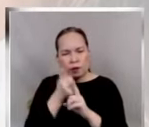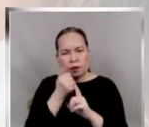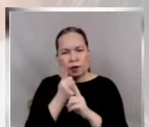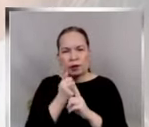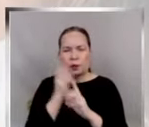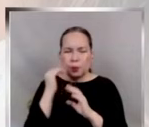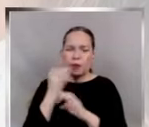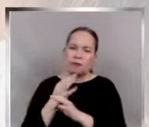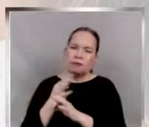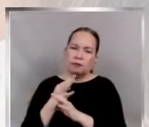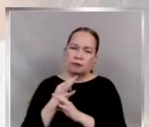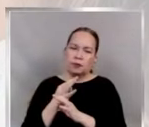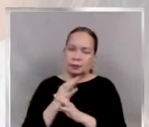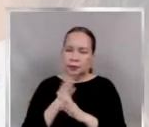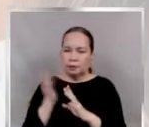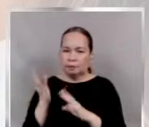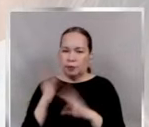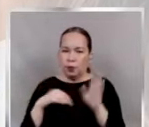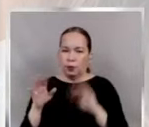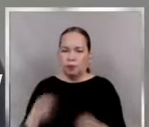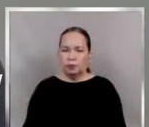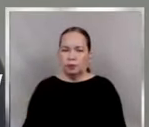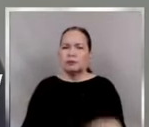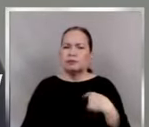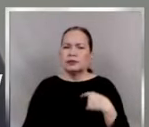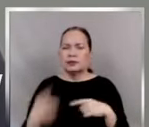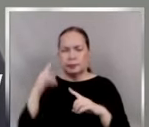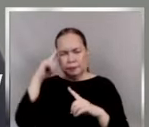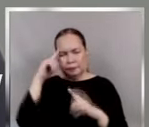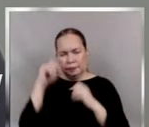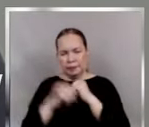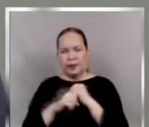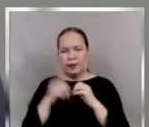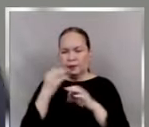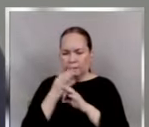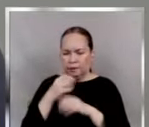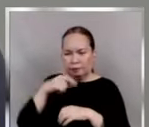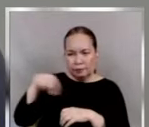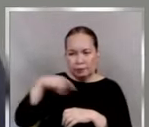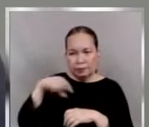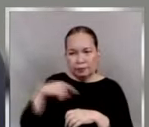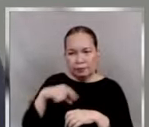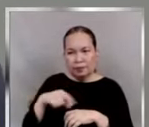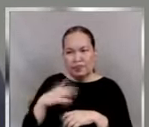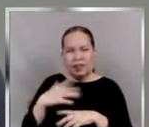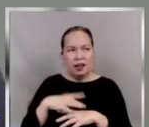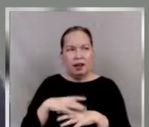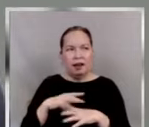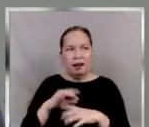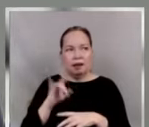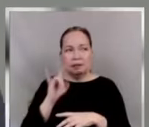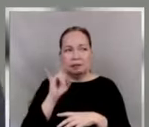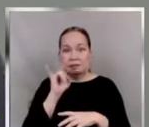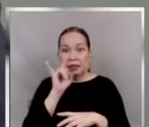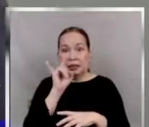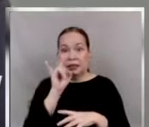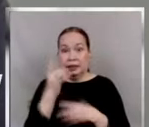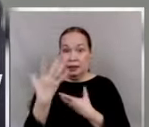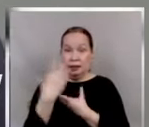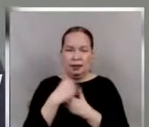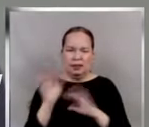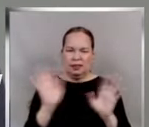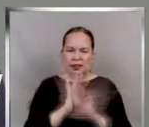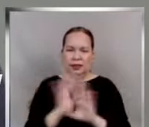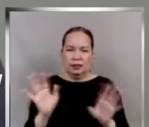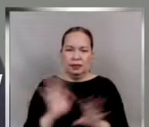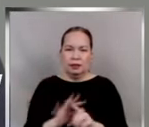din ang lahat. We're fixing it. We're trying to fix it internally. Keep it away from social media because, Tito Lars, I'm sorry, but we live in a